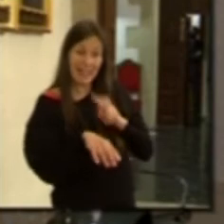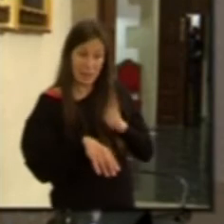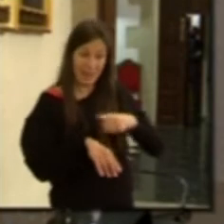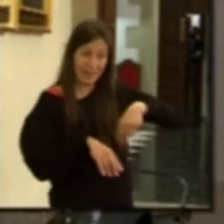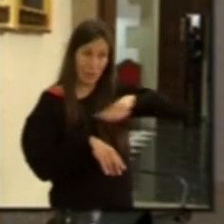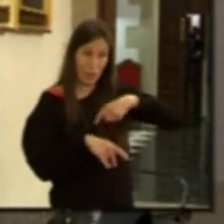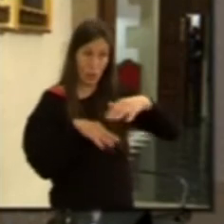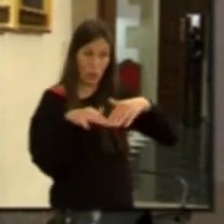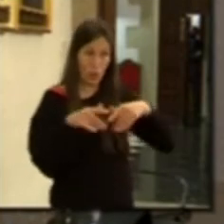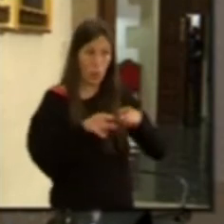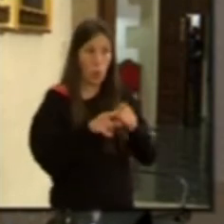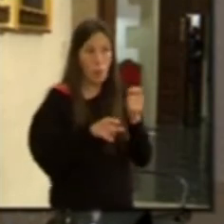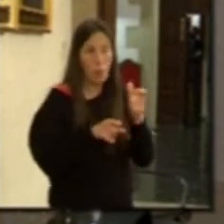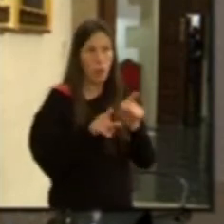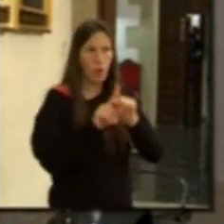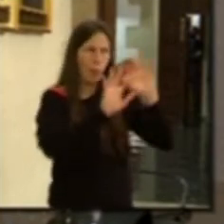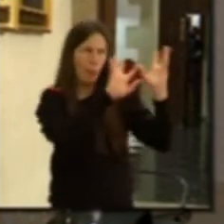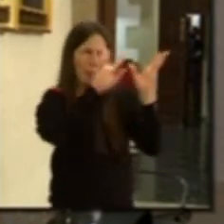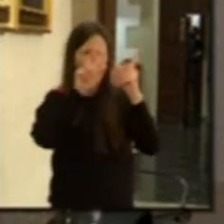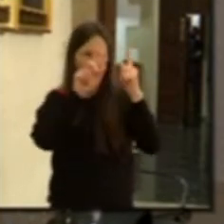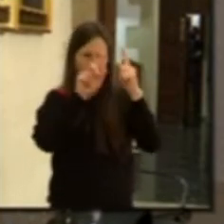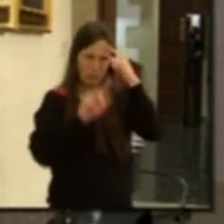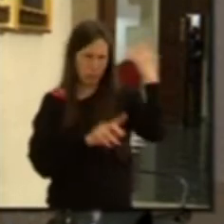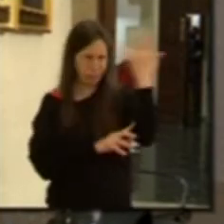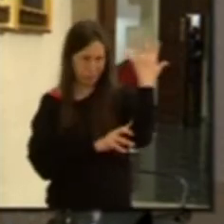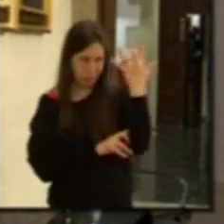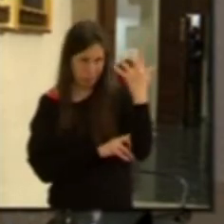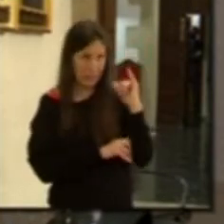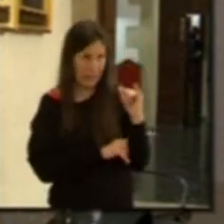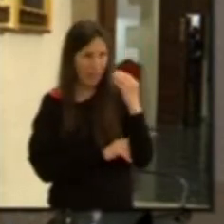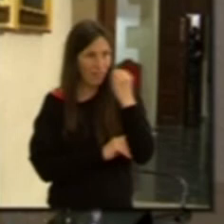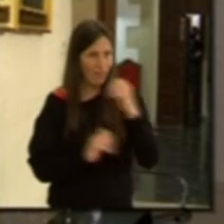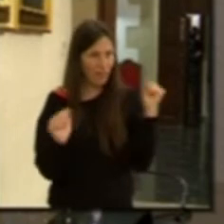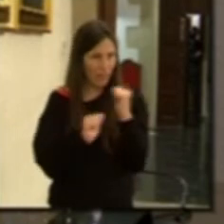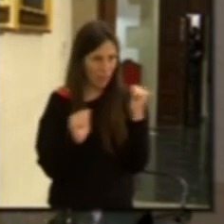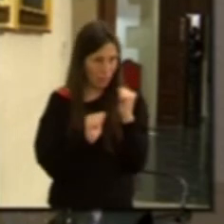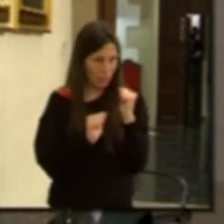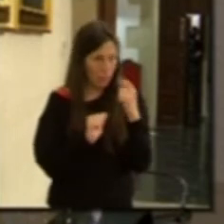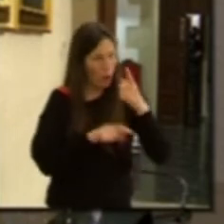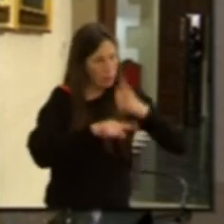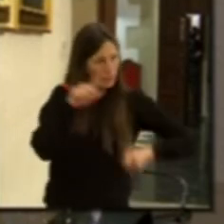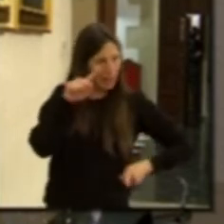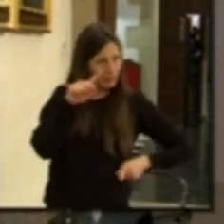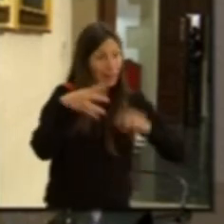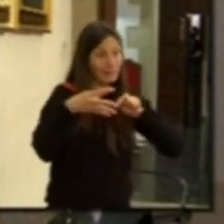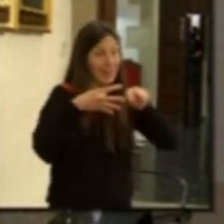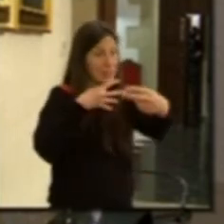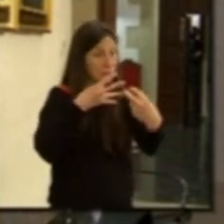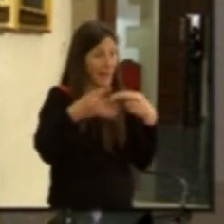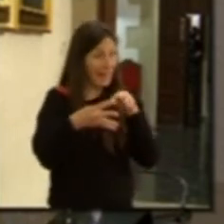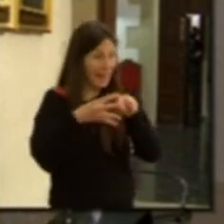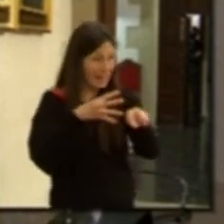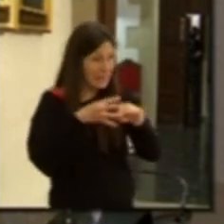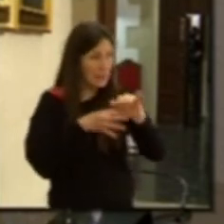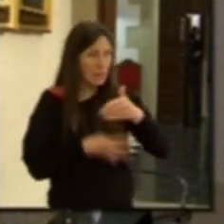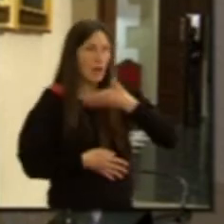diu, esteu tocats per la boira i pel fred. Diu, per això sabeu ser càlids i transparents. I em sembla que és un bon